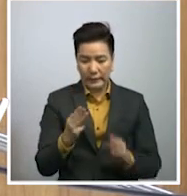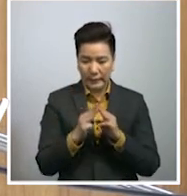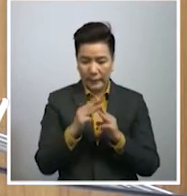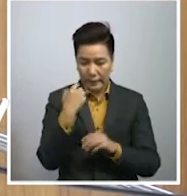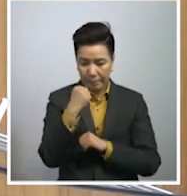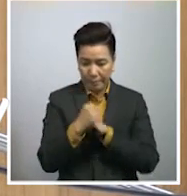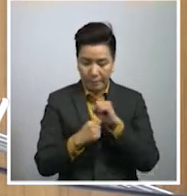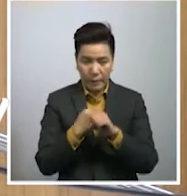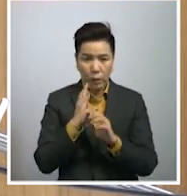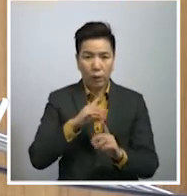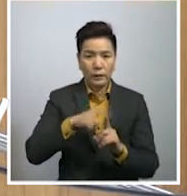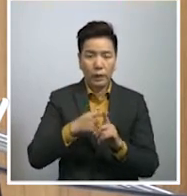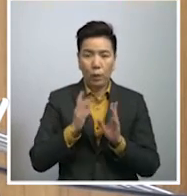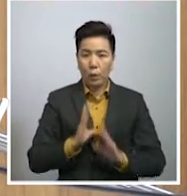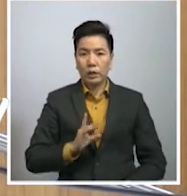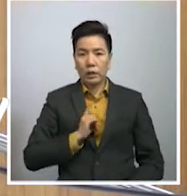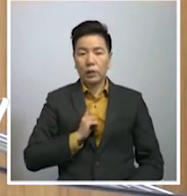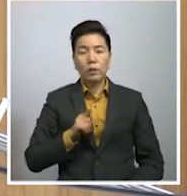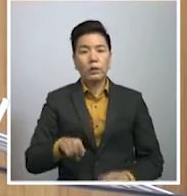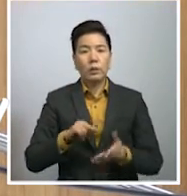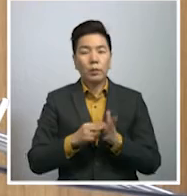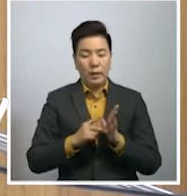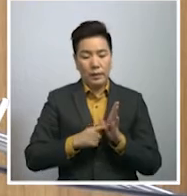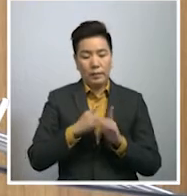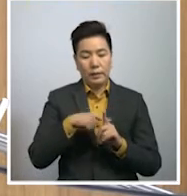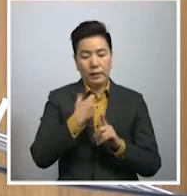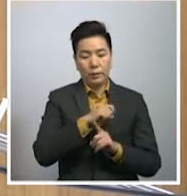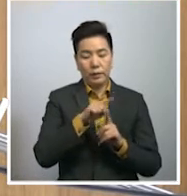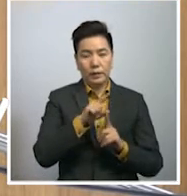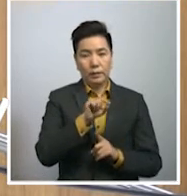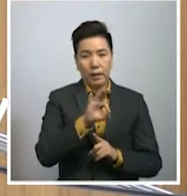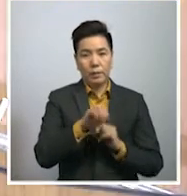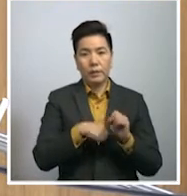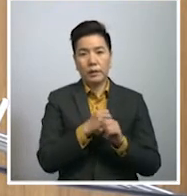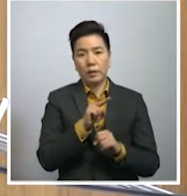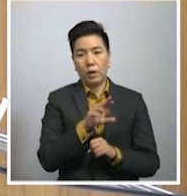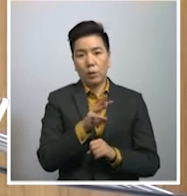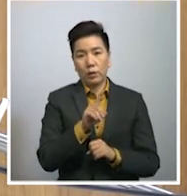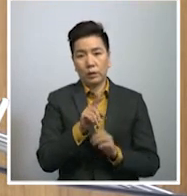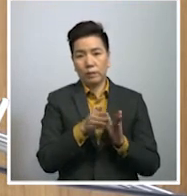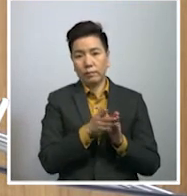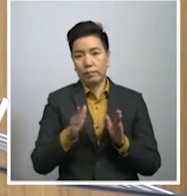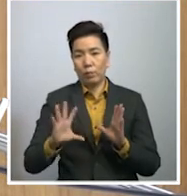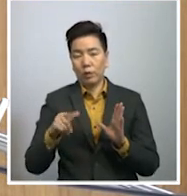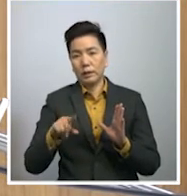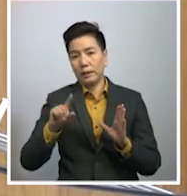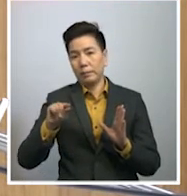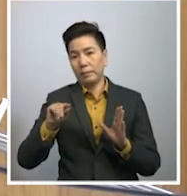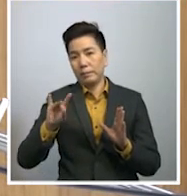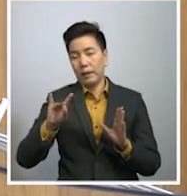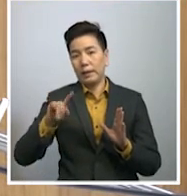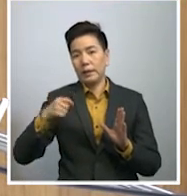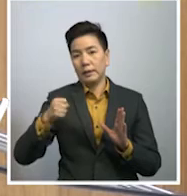10ปีและมีผู้เช่าเพียงผู้เดียวนับตั้งแต่วันที่29ตุลาคม2561และจะหมดสัญญาในวันที่28ตุลา